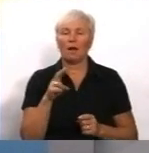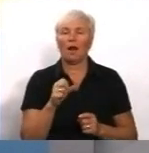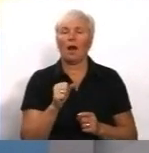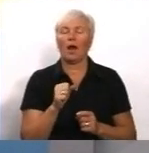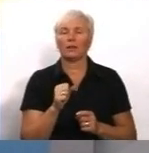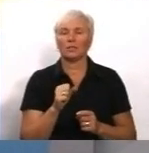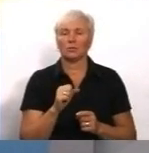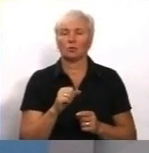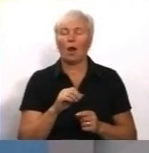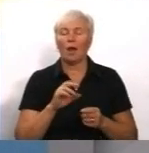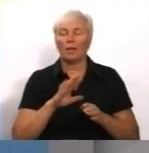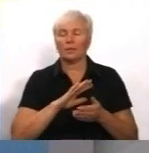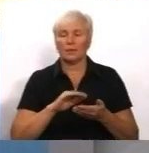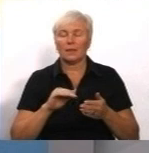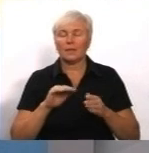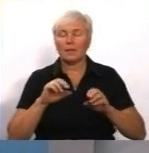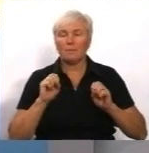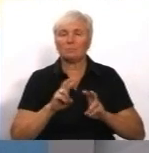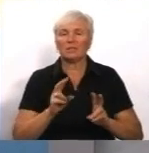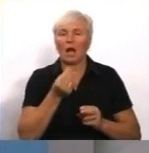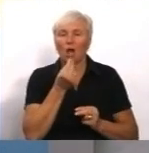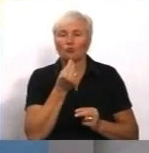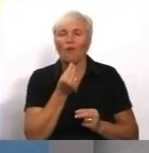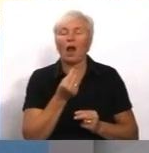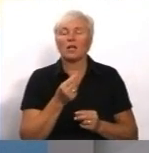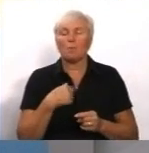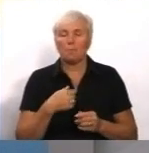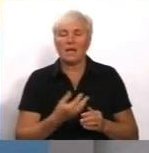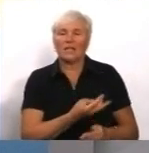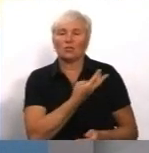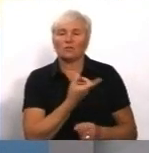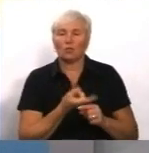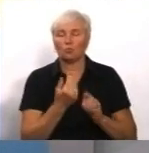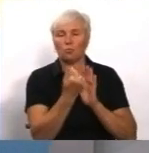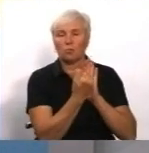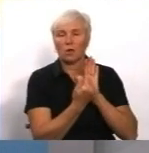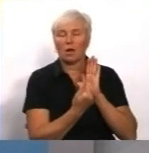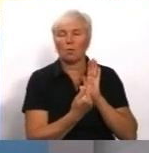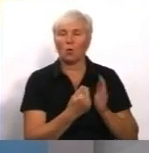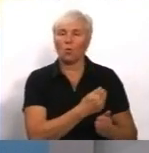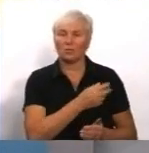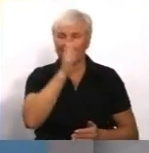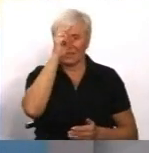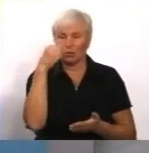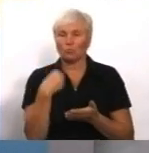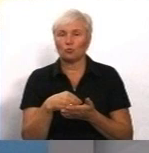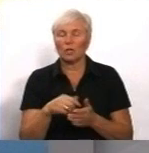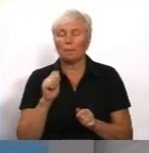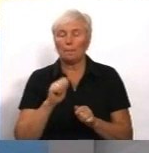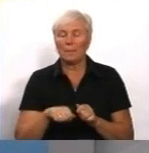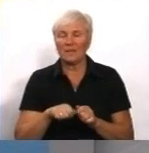безпечне харчування». Але ми ініціювали цю програму і хочемо за державний бюджет перевірити